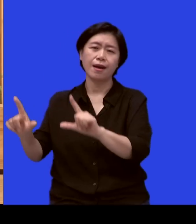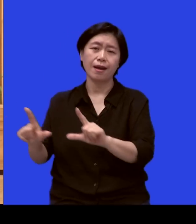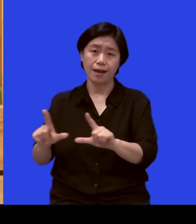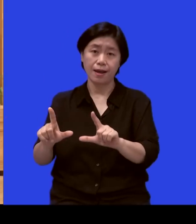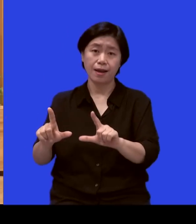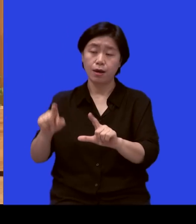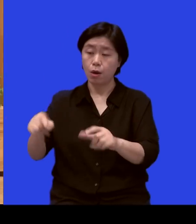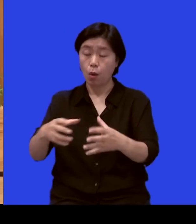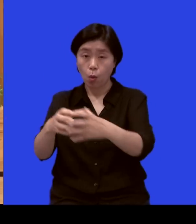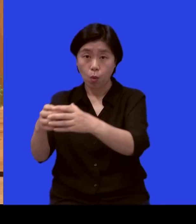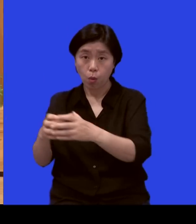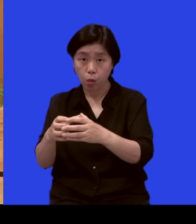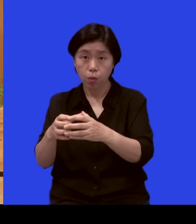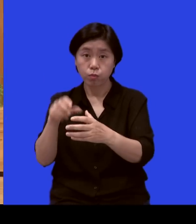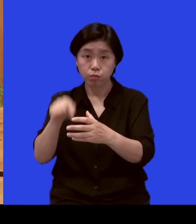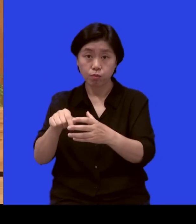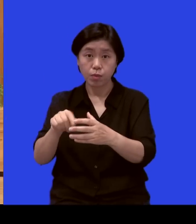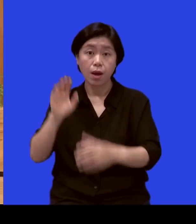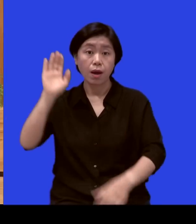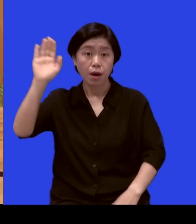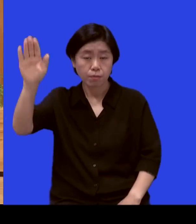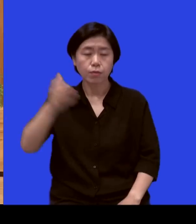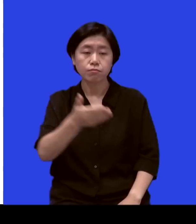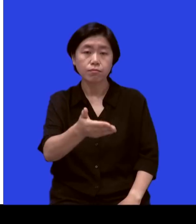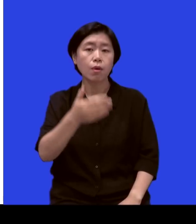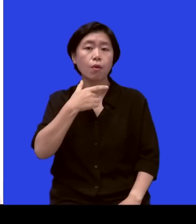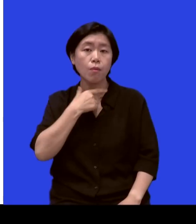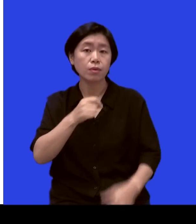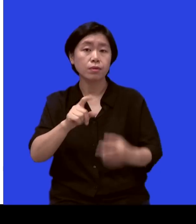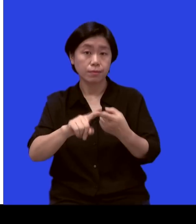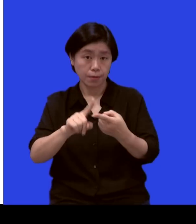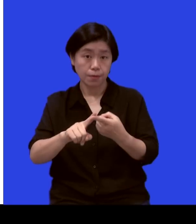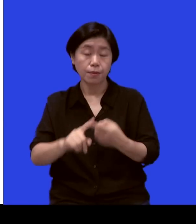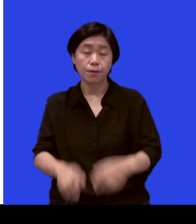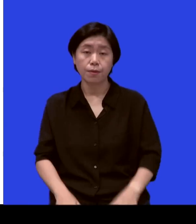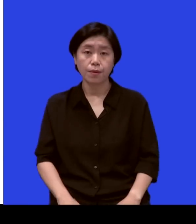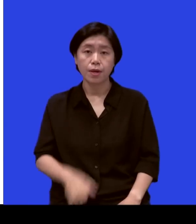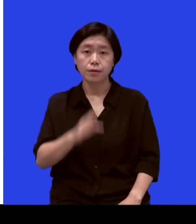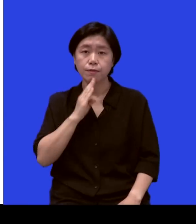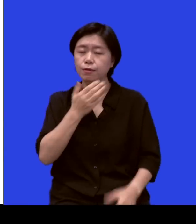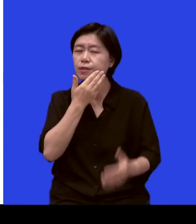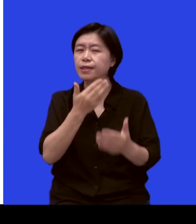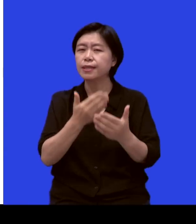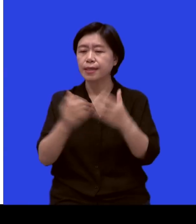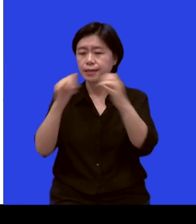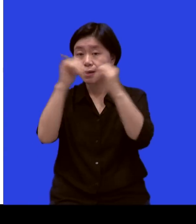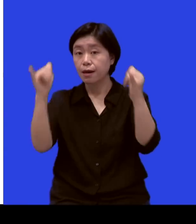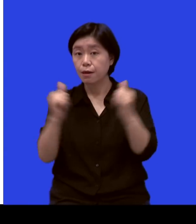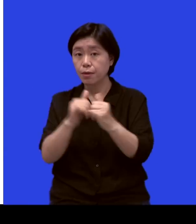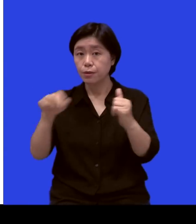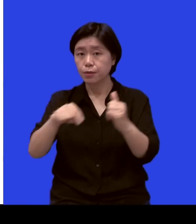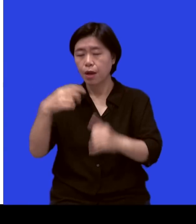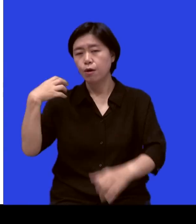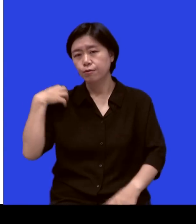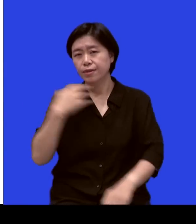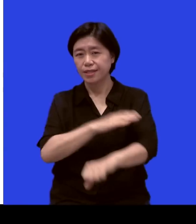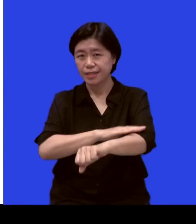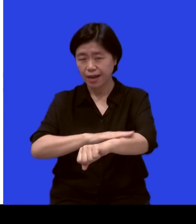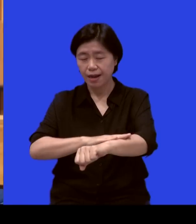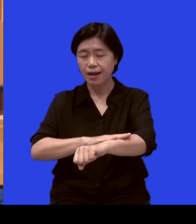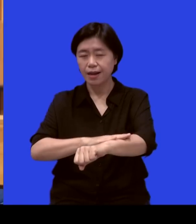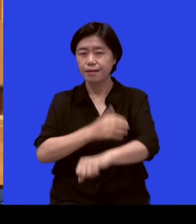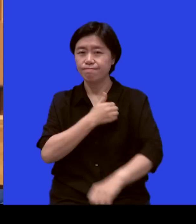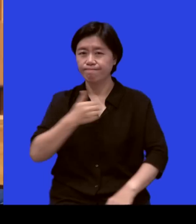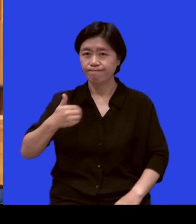이뤄내신 이 공동체가 앞으로 목사님께서 목표하시는 대로 이 사회의 어두운 곳을 비추는 빛과 소금으로 그 공동체가 그렇게 성장하기를